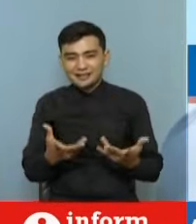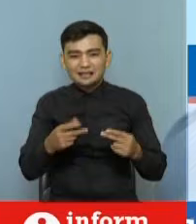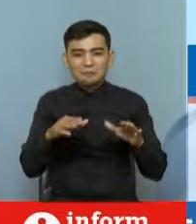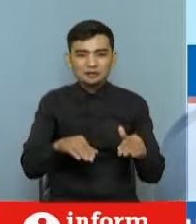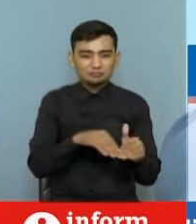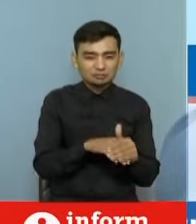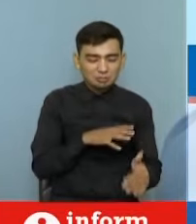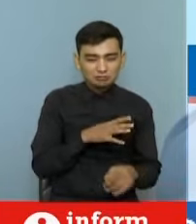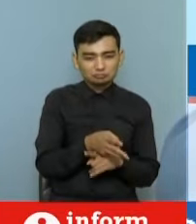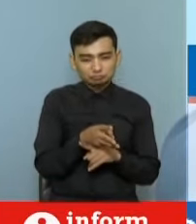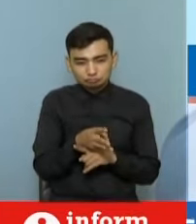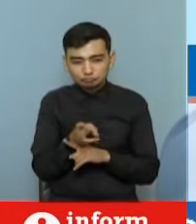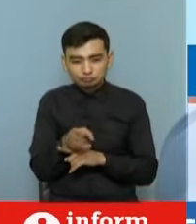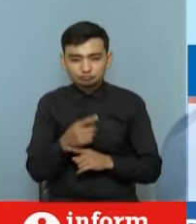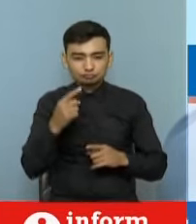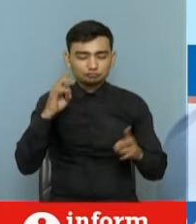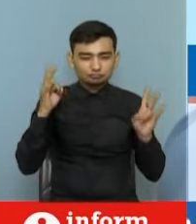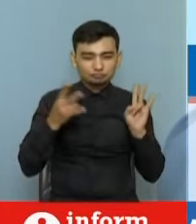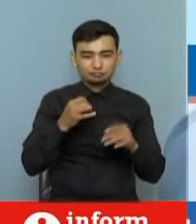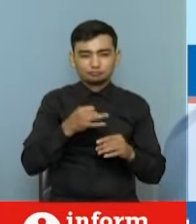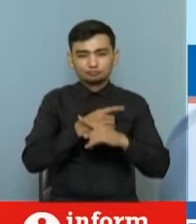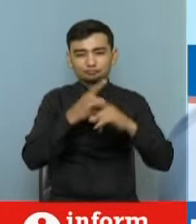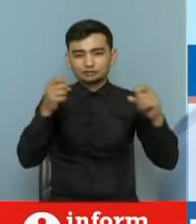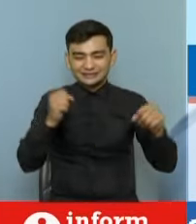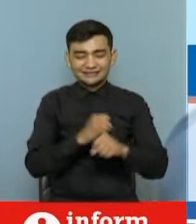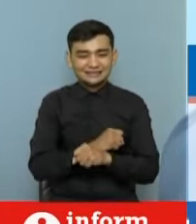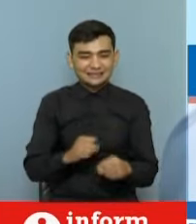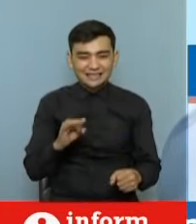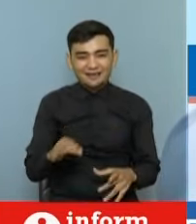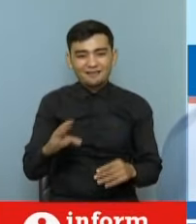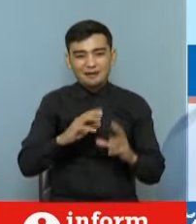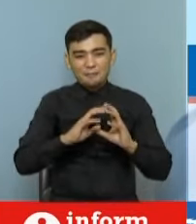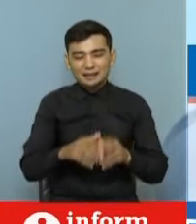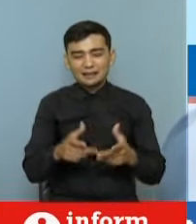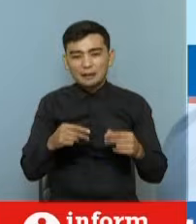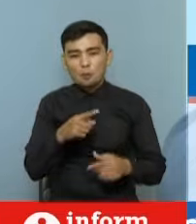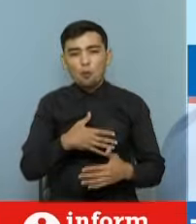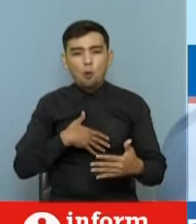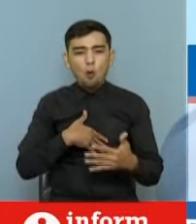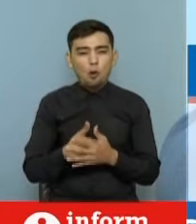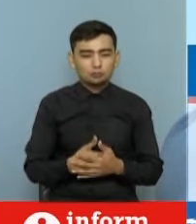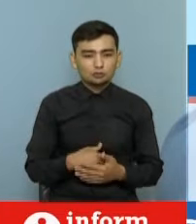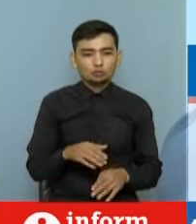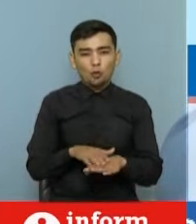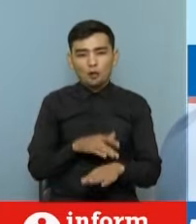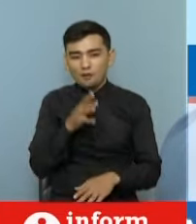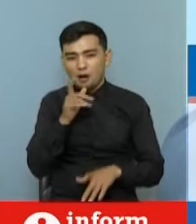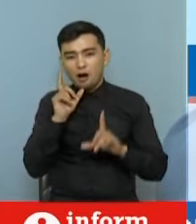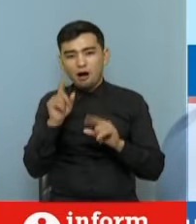хранения. Также не стоит сообщать всему миру, что в данный момент вы находитесь в отпуске с долговременным